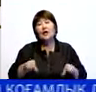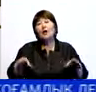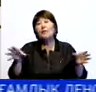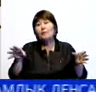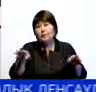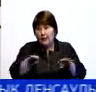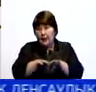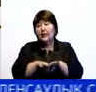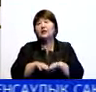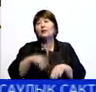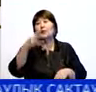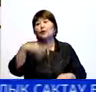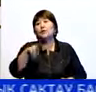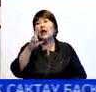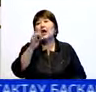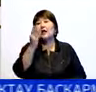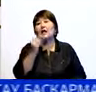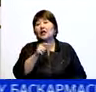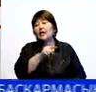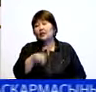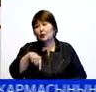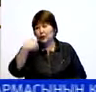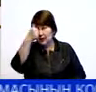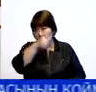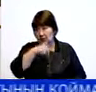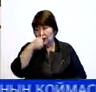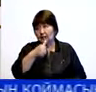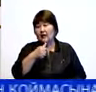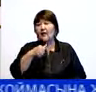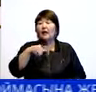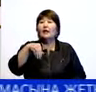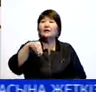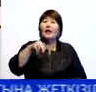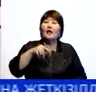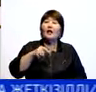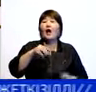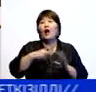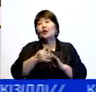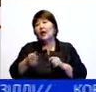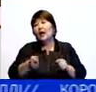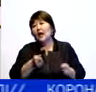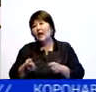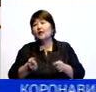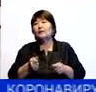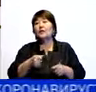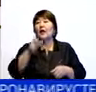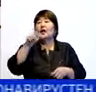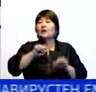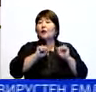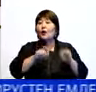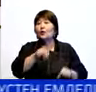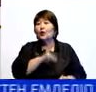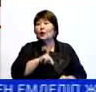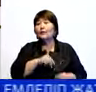бірлесіп 30 қарашасына дейін осы жылдың қала және аудан әкімдіктерінің азаматтық қорғау қызметтері мен